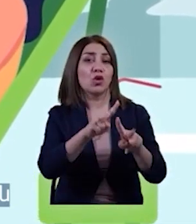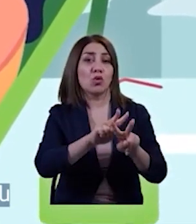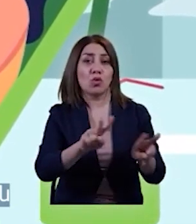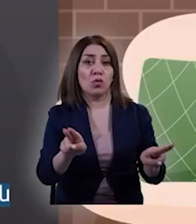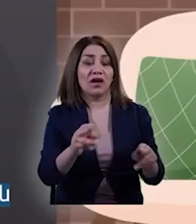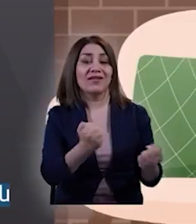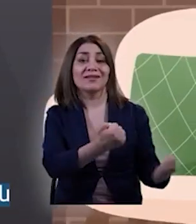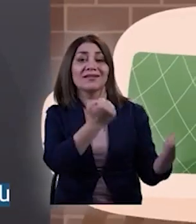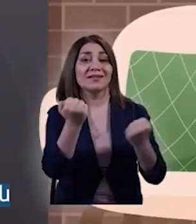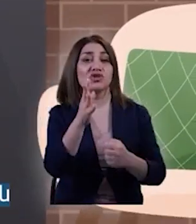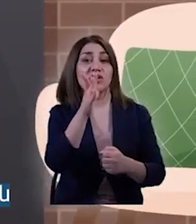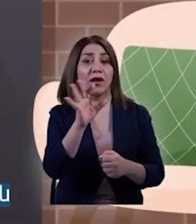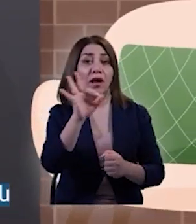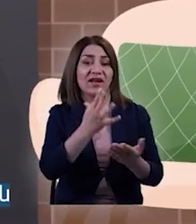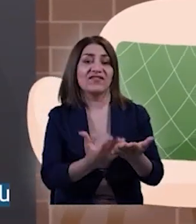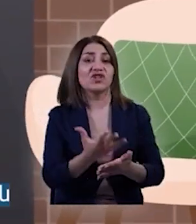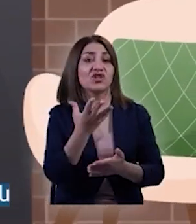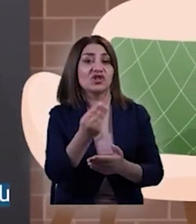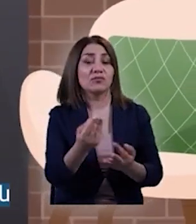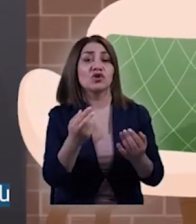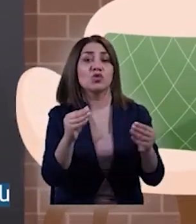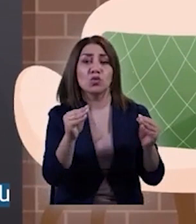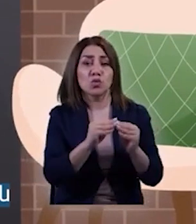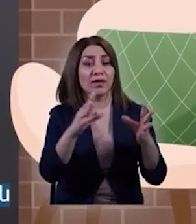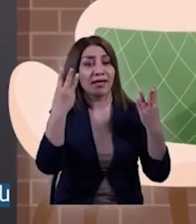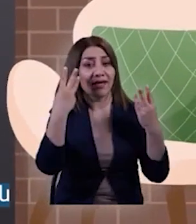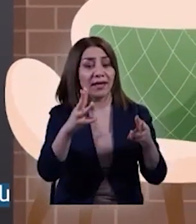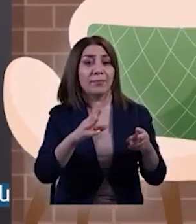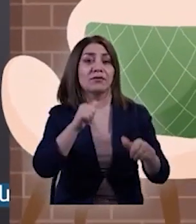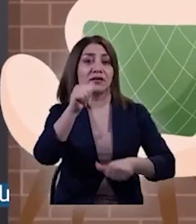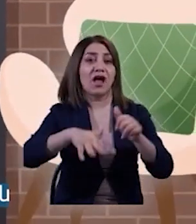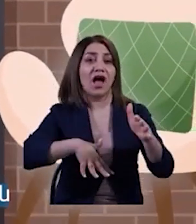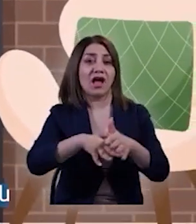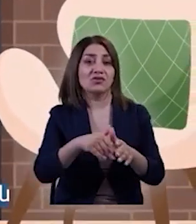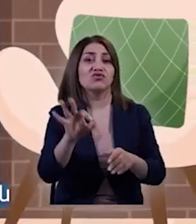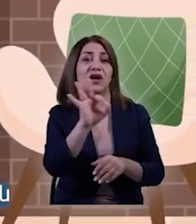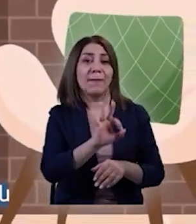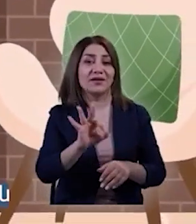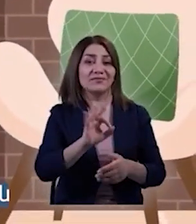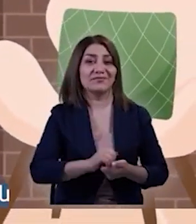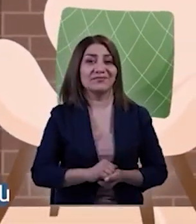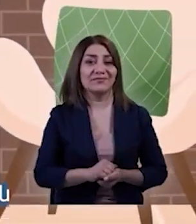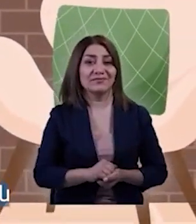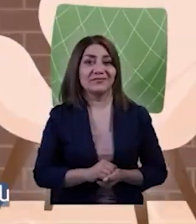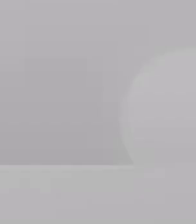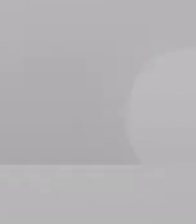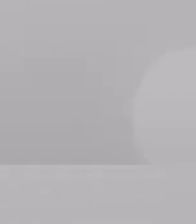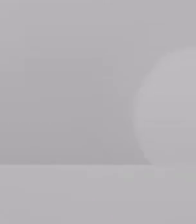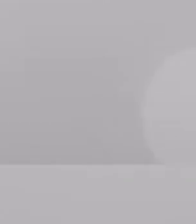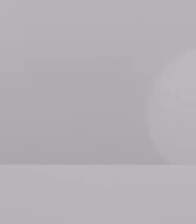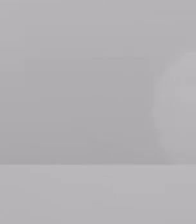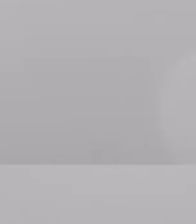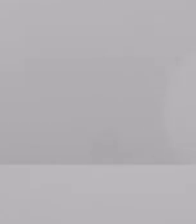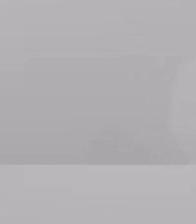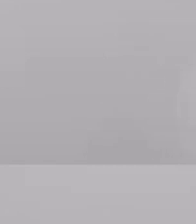աշխատավարձի վճարումը, և երկարաձգված ժամանակի համար վճարումը կատարվում է այնպես, ինչպես ամենամյա արձակուրդի համար։